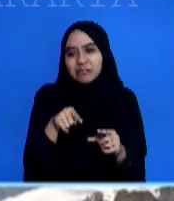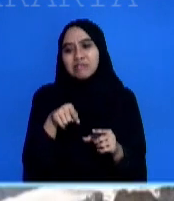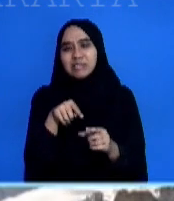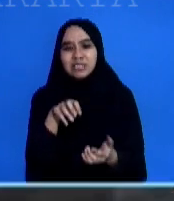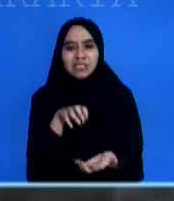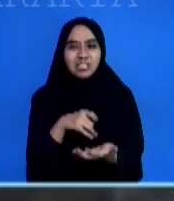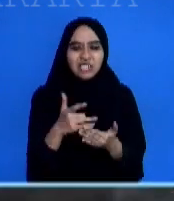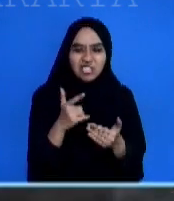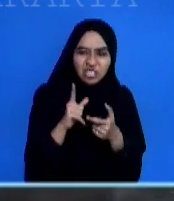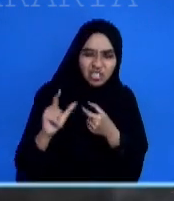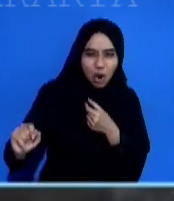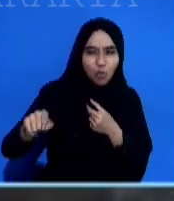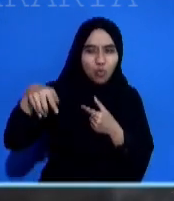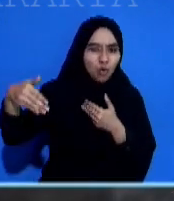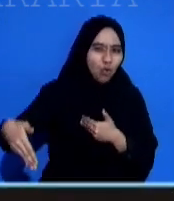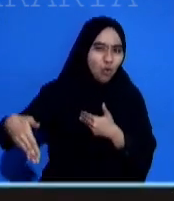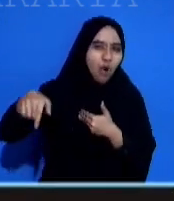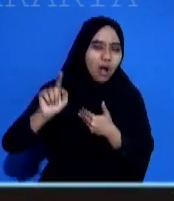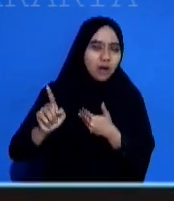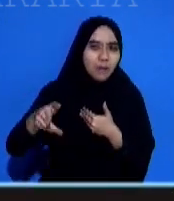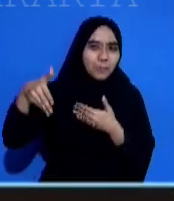kalij Lan pasareanun